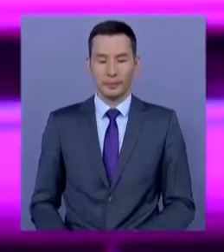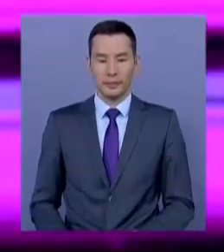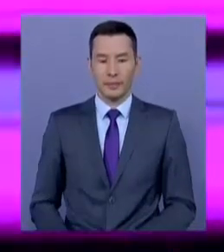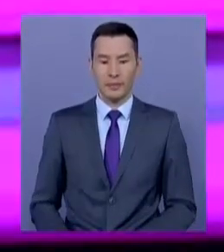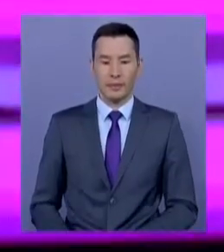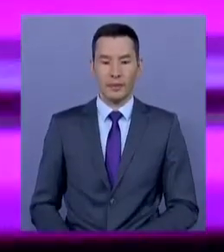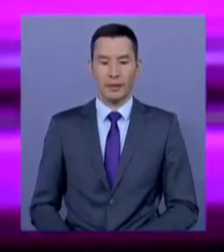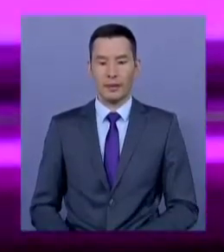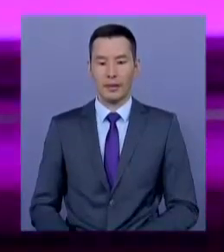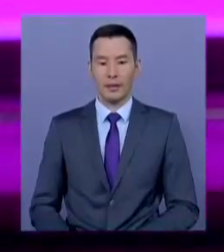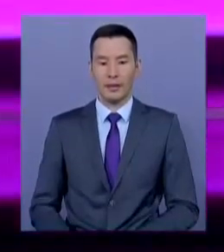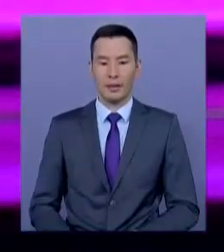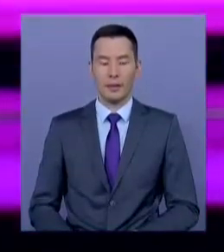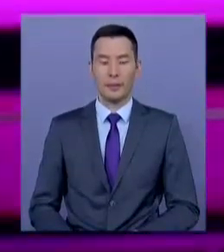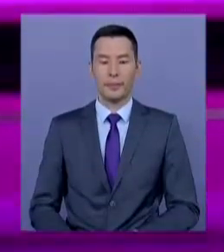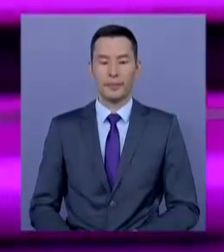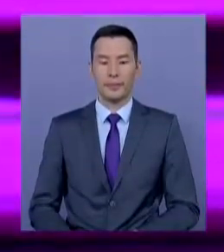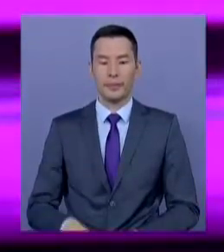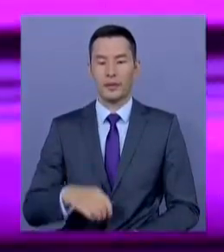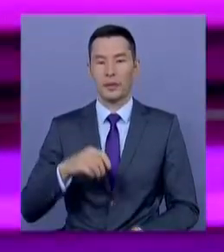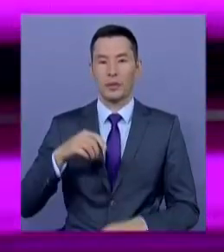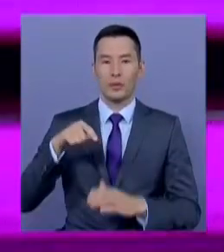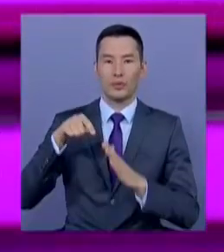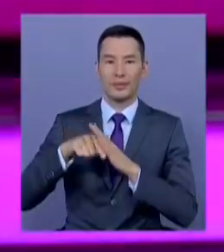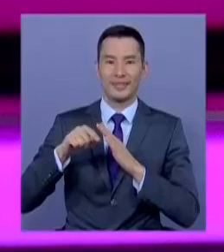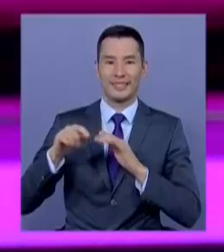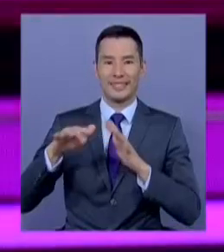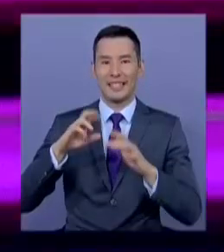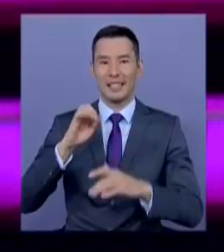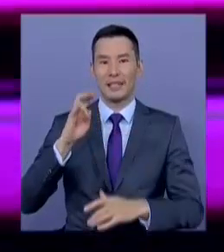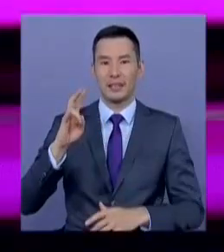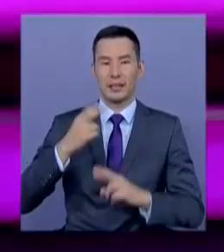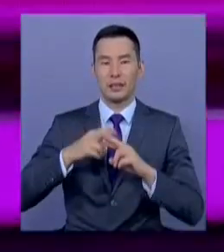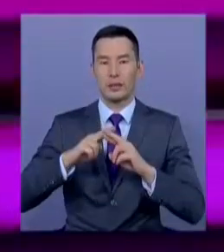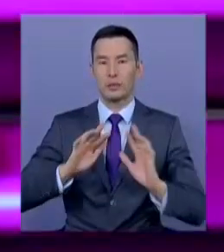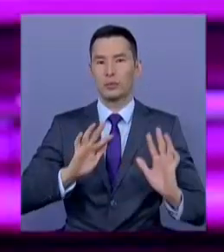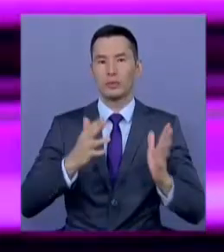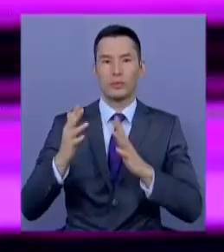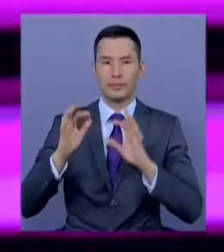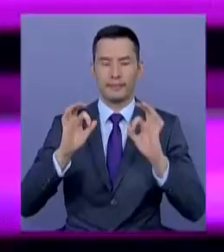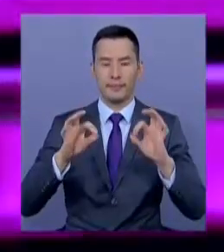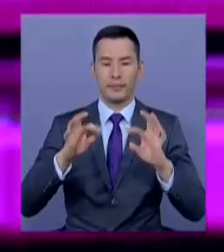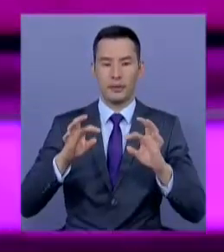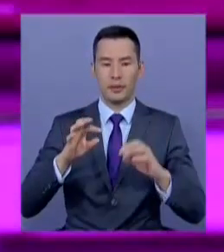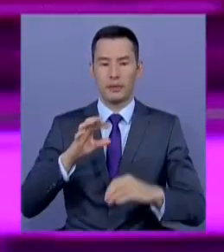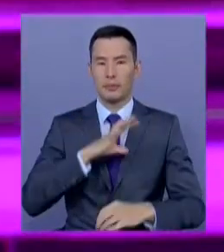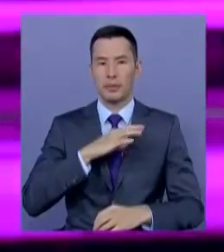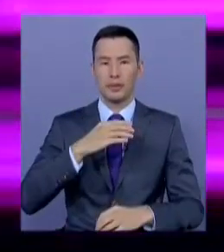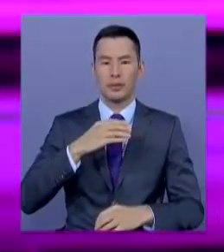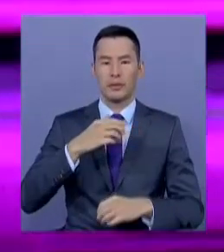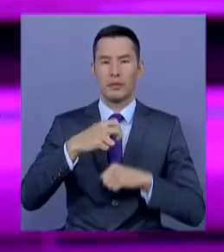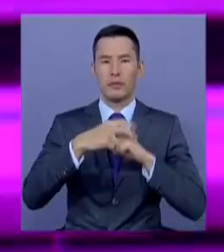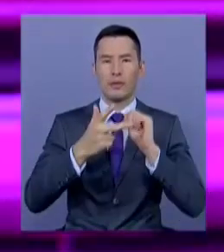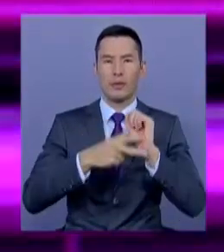Маралды көлінде тағы да даудамай. Ішкі істер министрі Ерлан Тұрғынбаев оқиғаның мән-жайын түсіндірді. Айта кетейік, жанжал